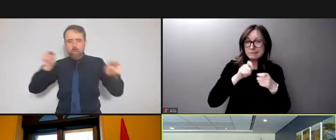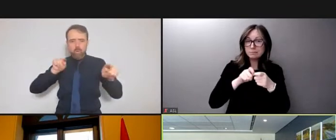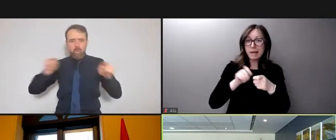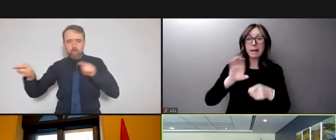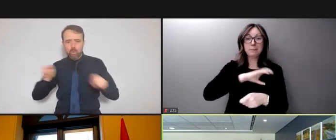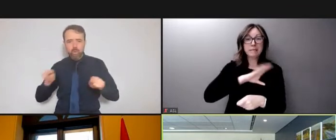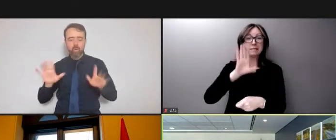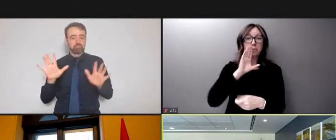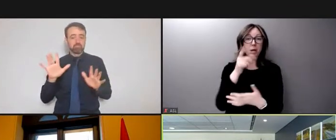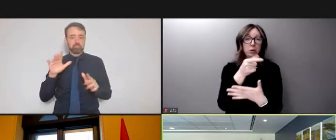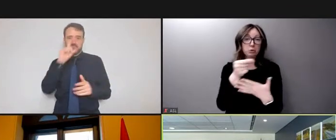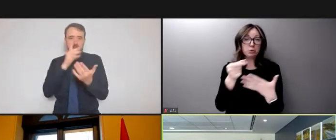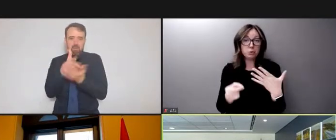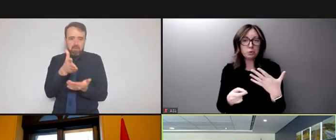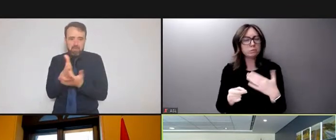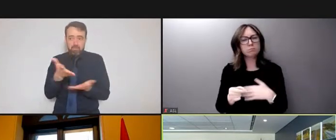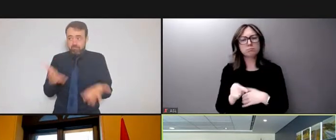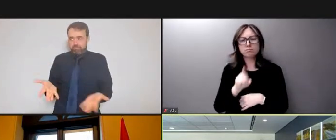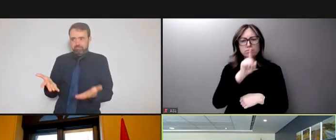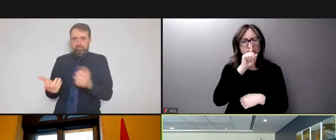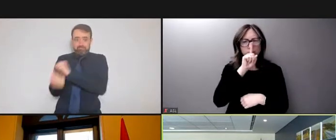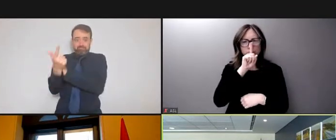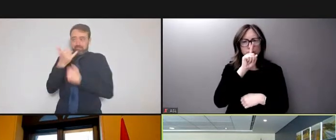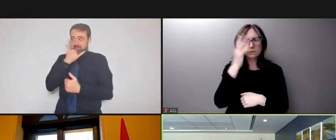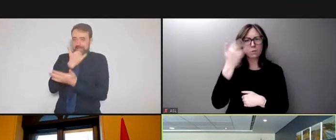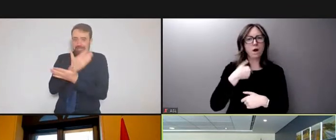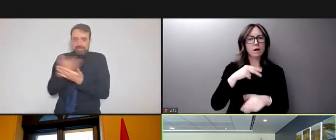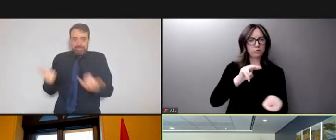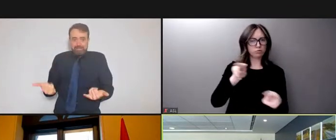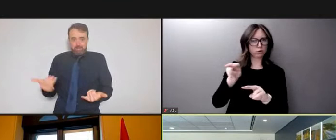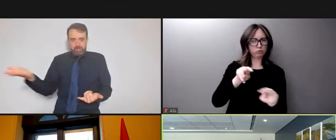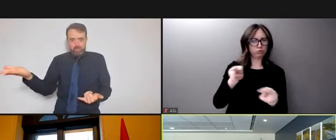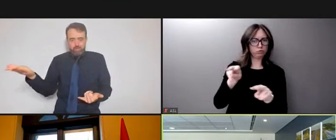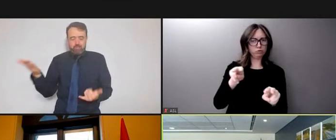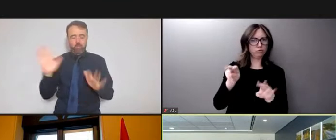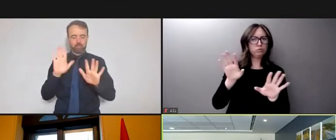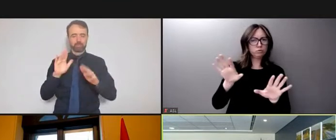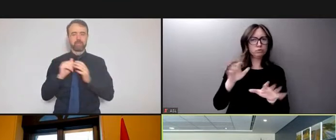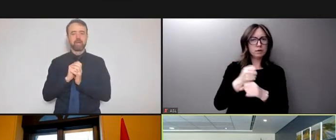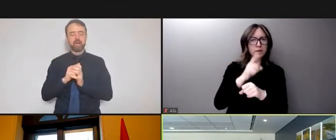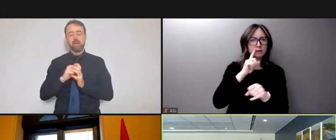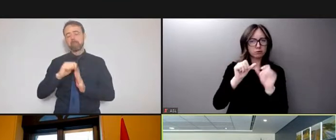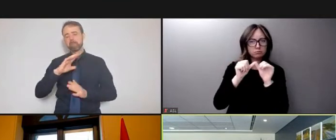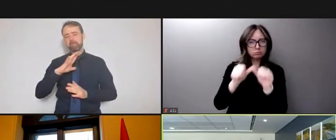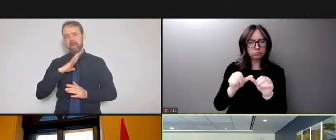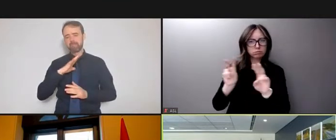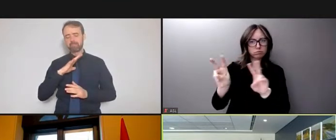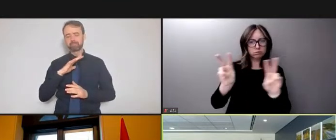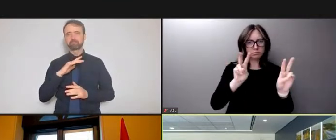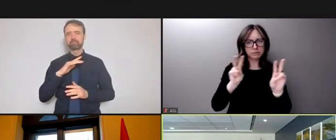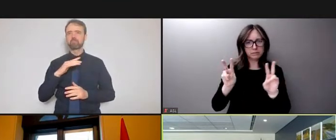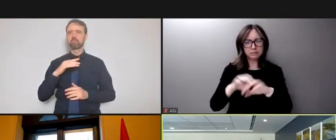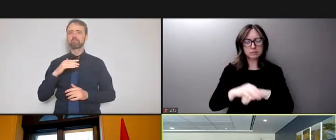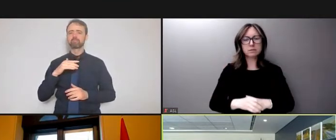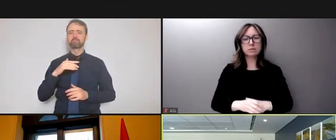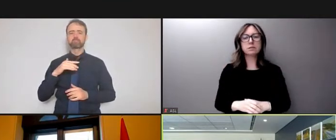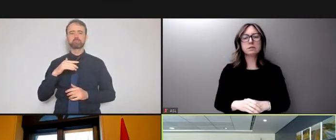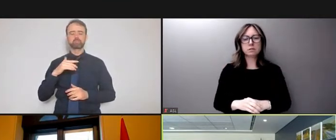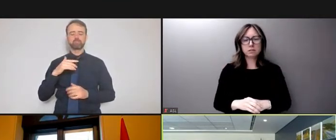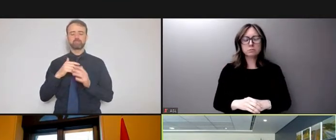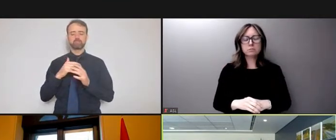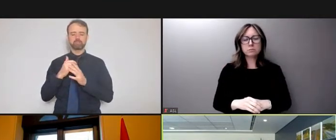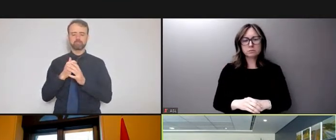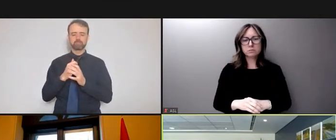en cours de surveiller ce qui se passe, mais la mesure pour commander les camions-remorques